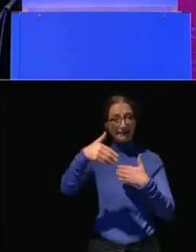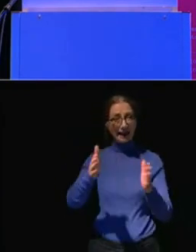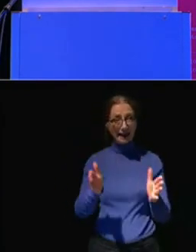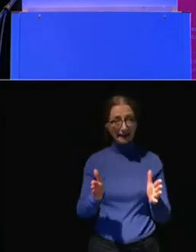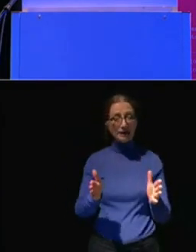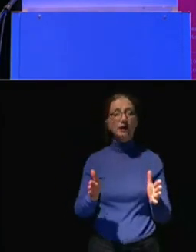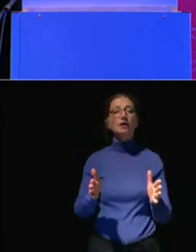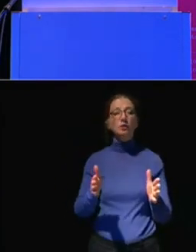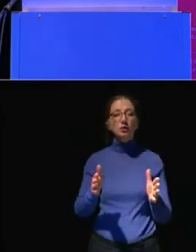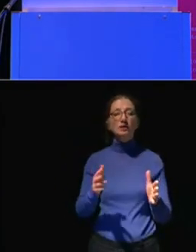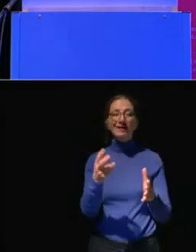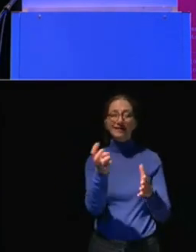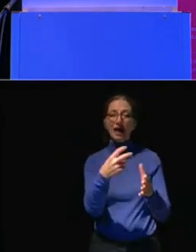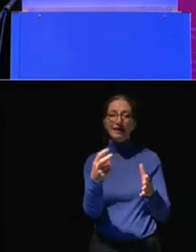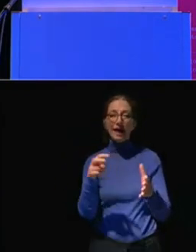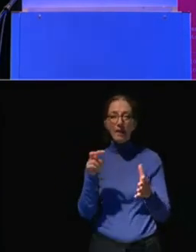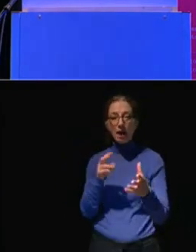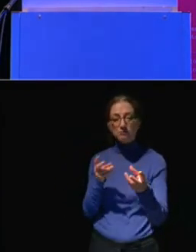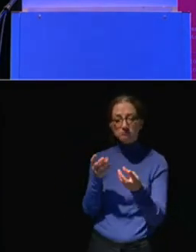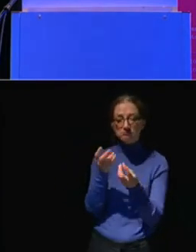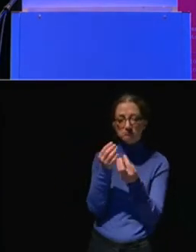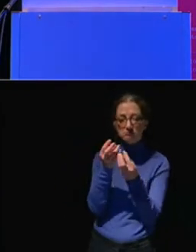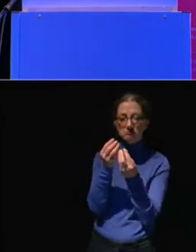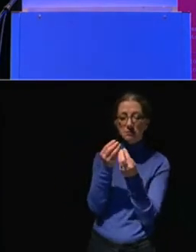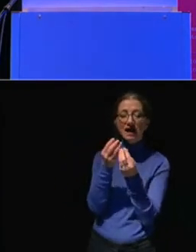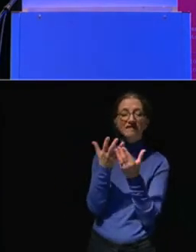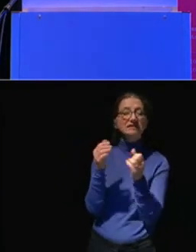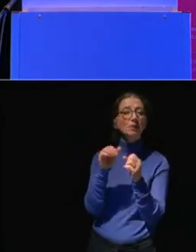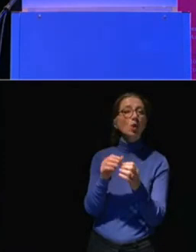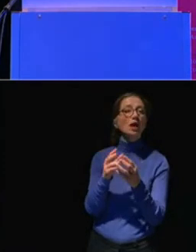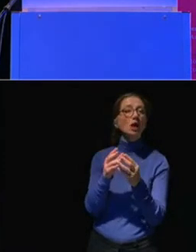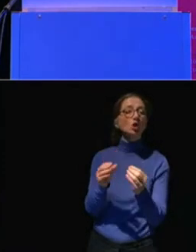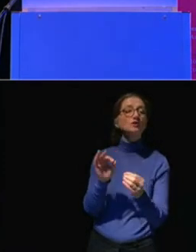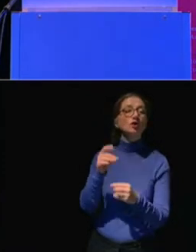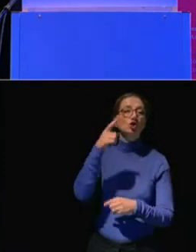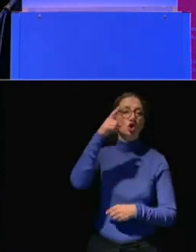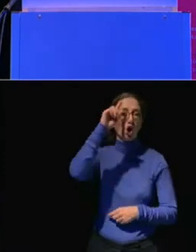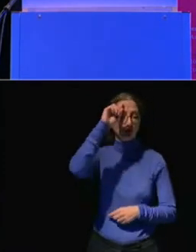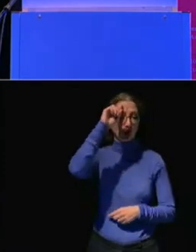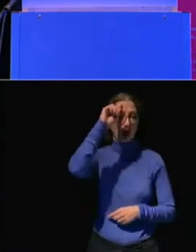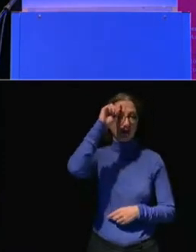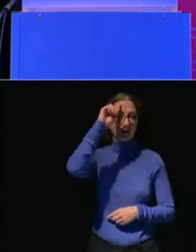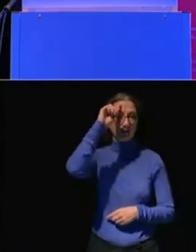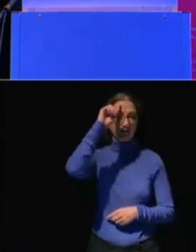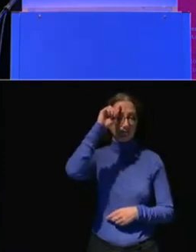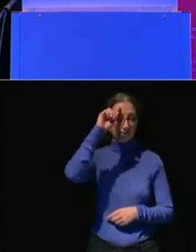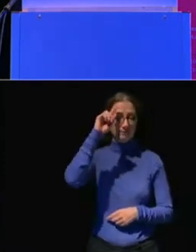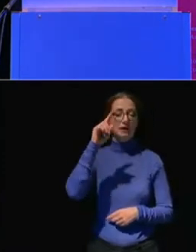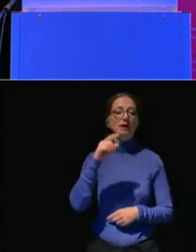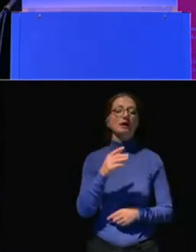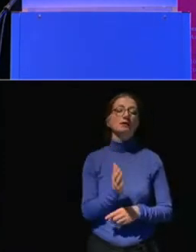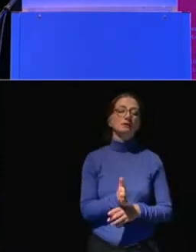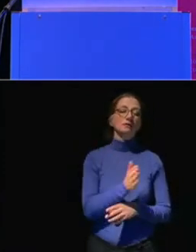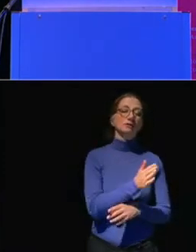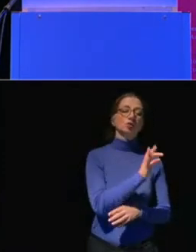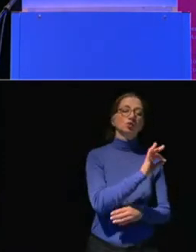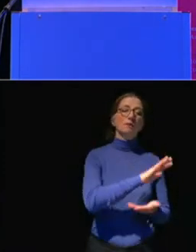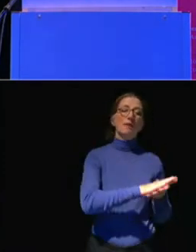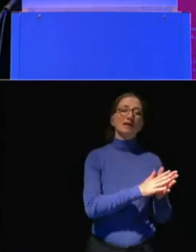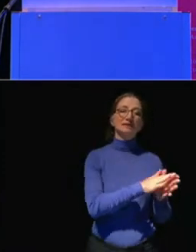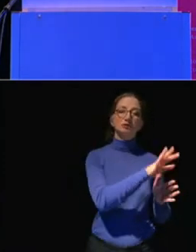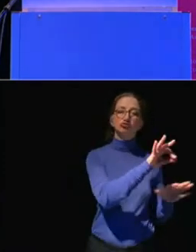Teilnehmerinnen mögliche Lösungsansätze für Deutschland entwickelt, basierend auf ausgewählten Good-Practice-Beispielen